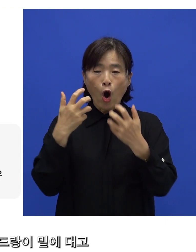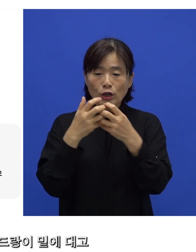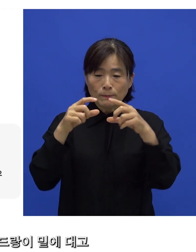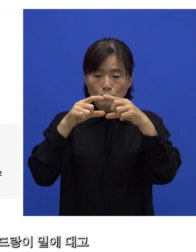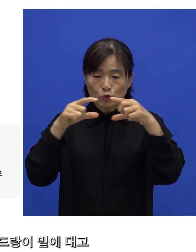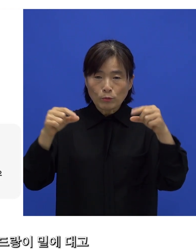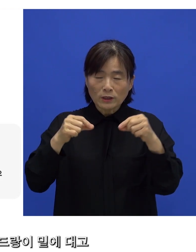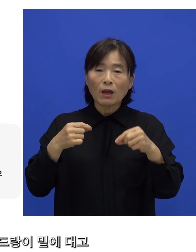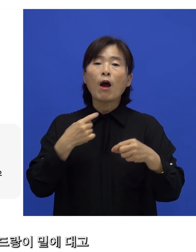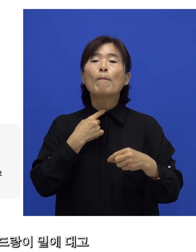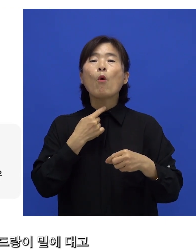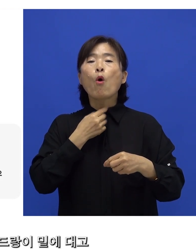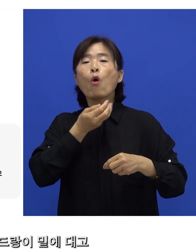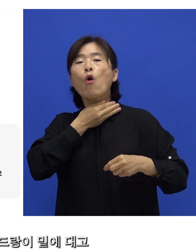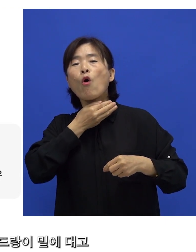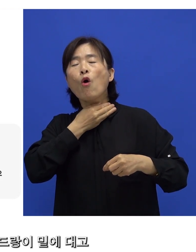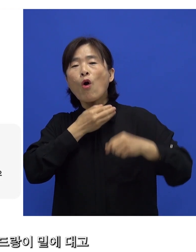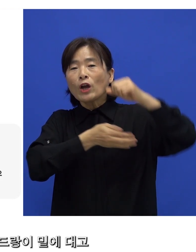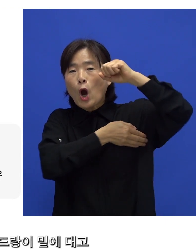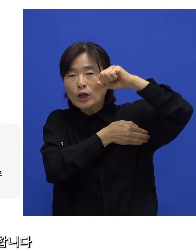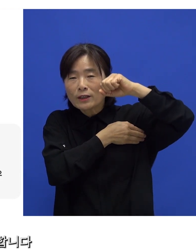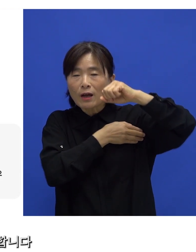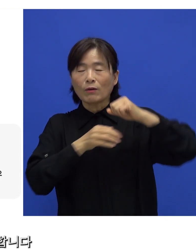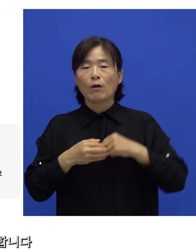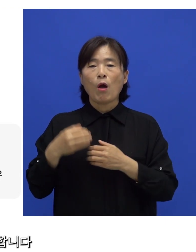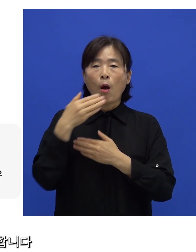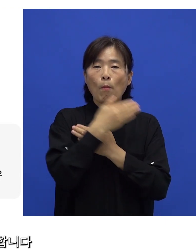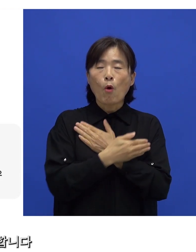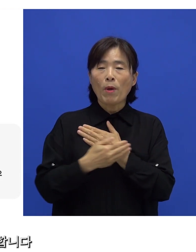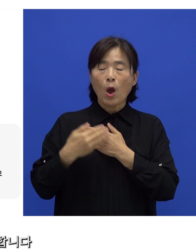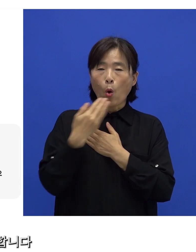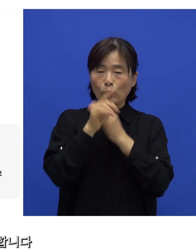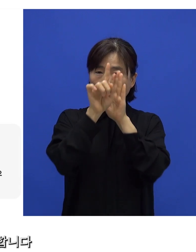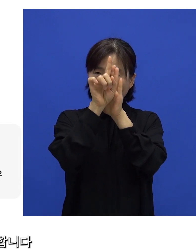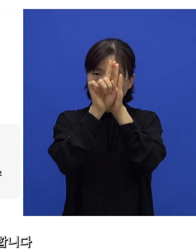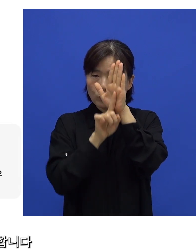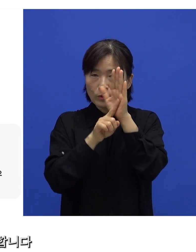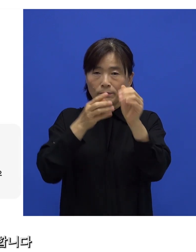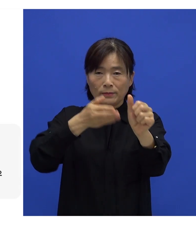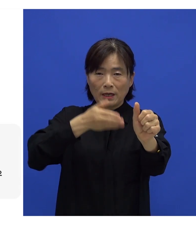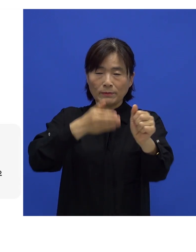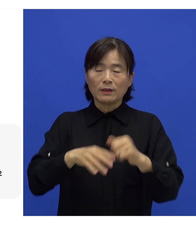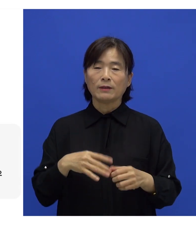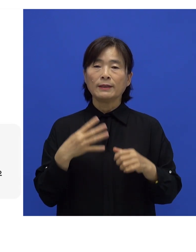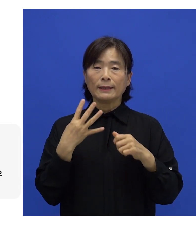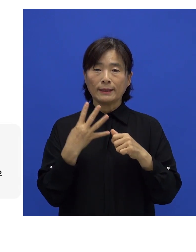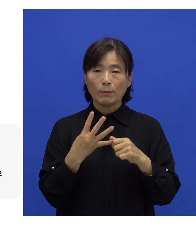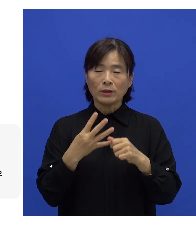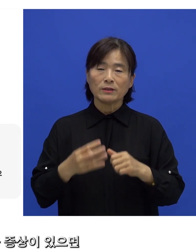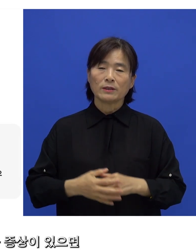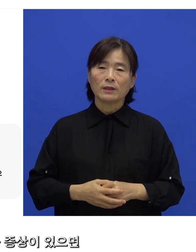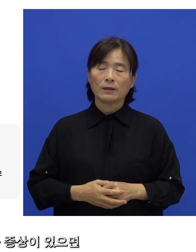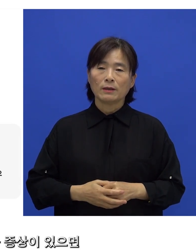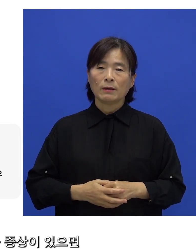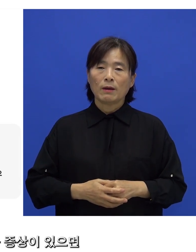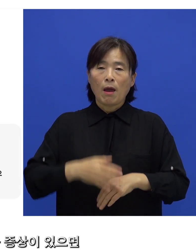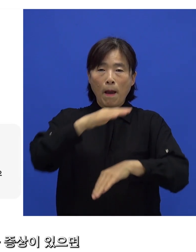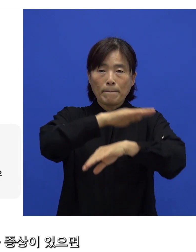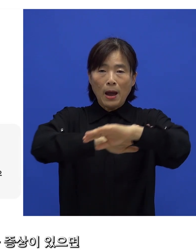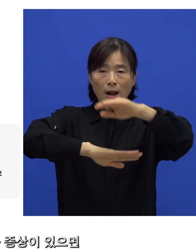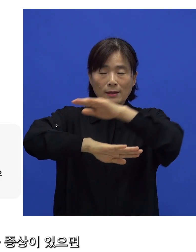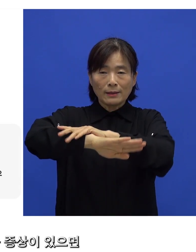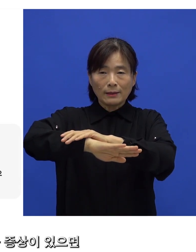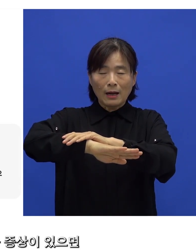주머니를 목이나 겨드랑이 밑에 대고 몸의 온도를 낮추어야 합니다. 네 번째, 팔,